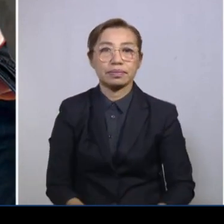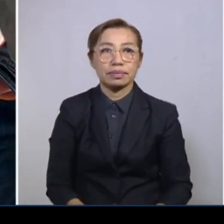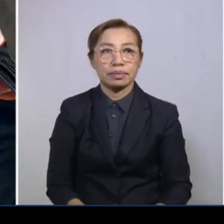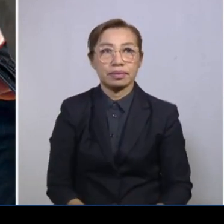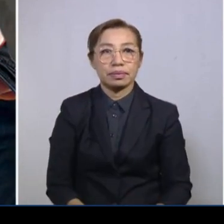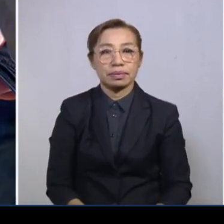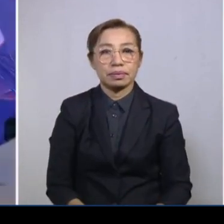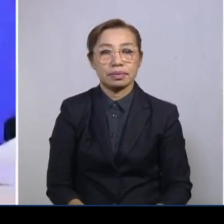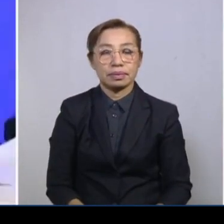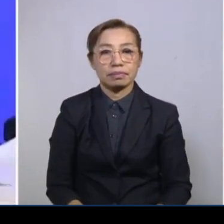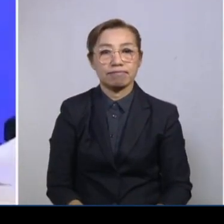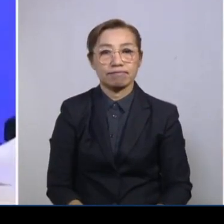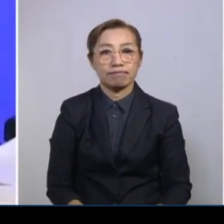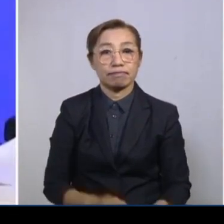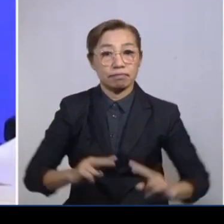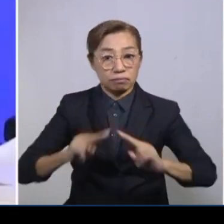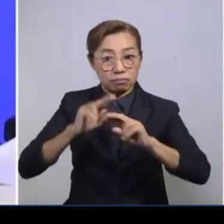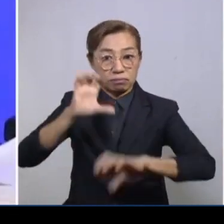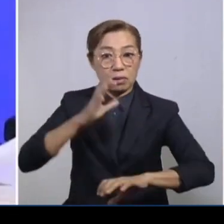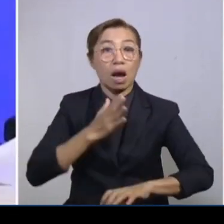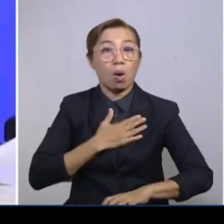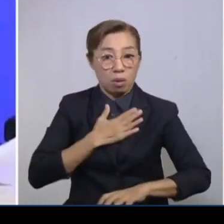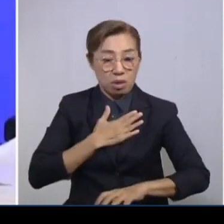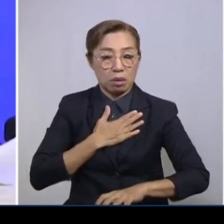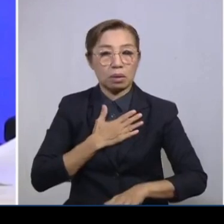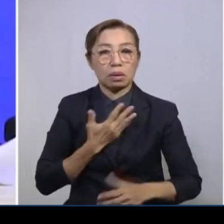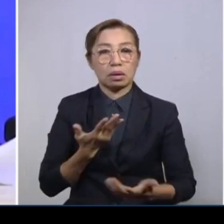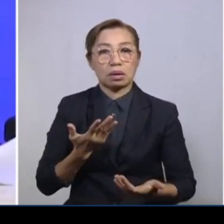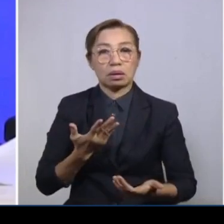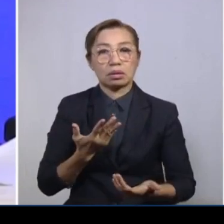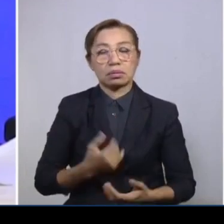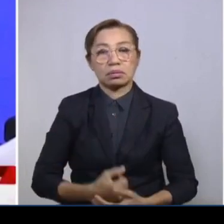้การกระทรวงมหาดไทยจะ